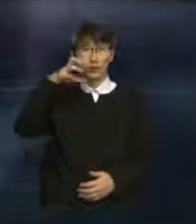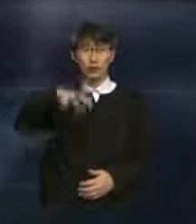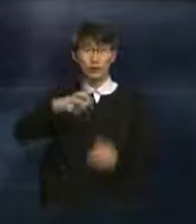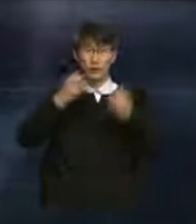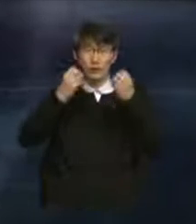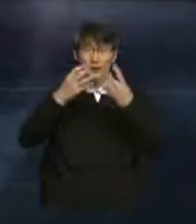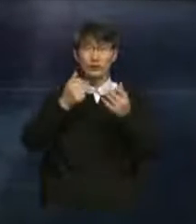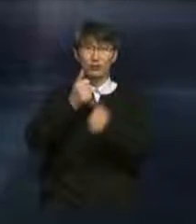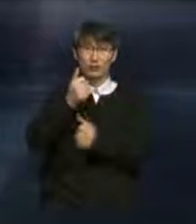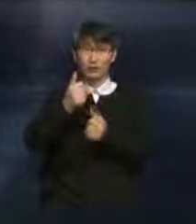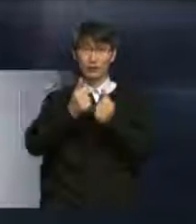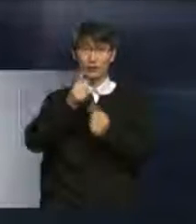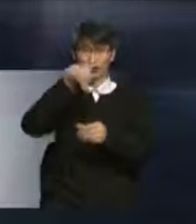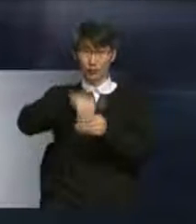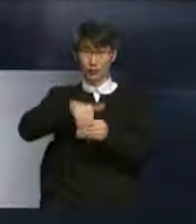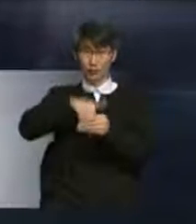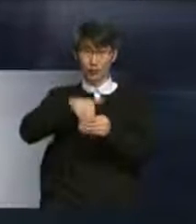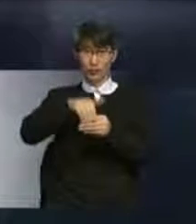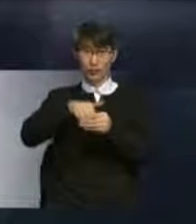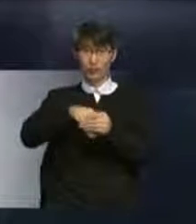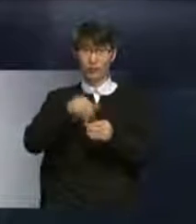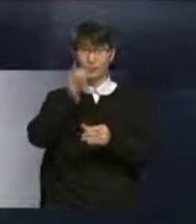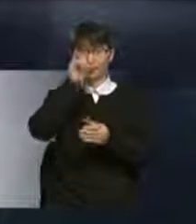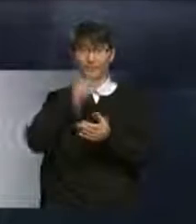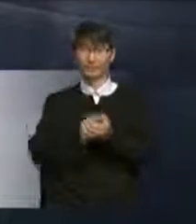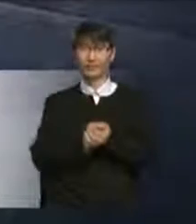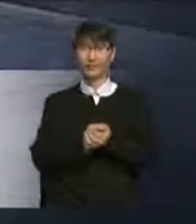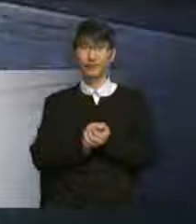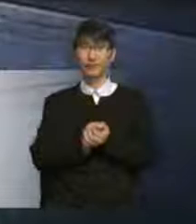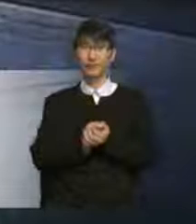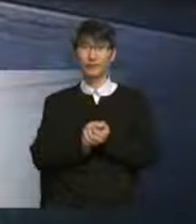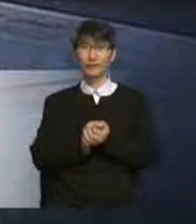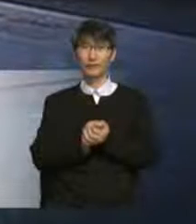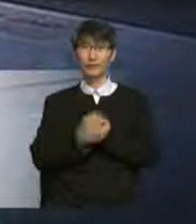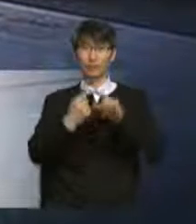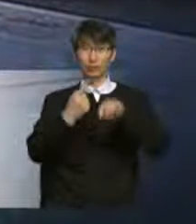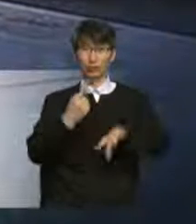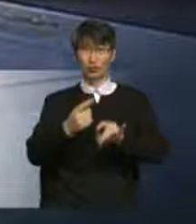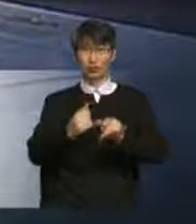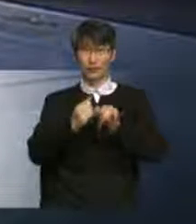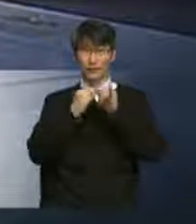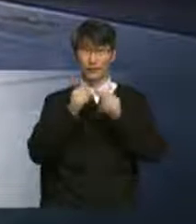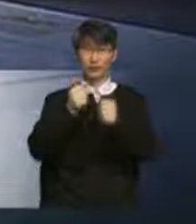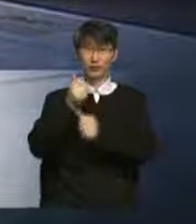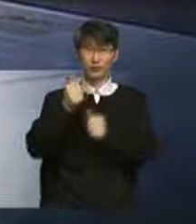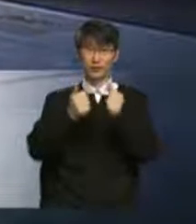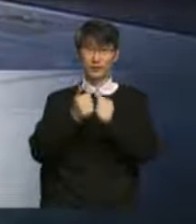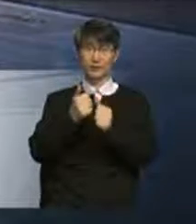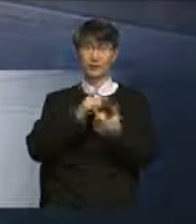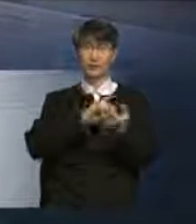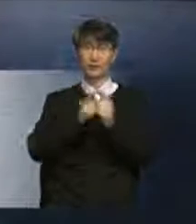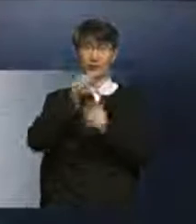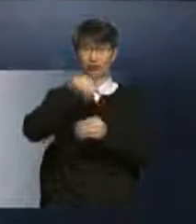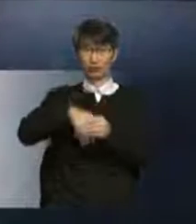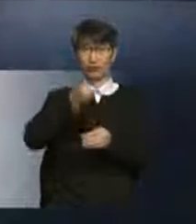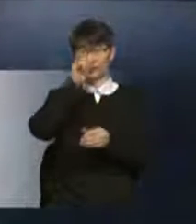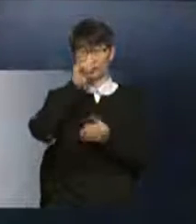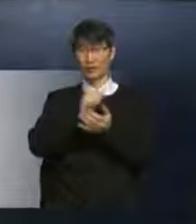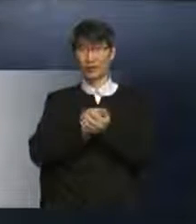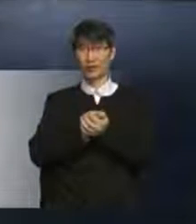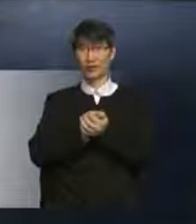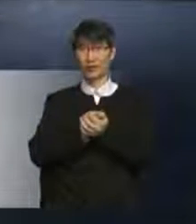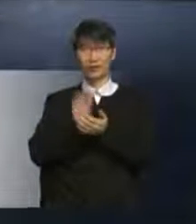송파구에서 새로운 구의원을 선출하기 위한 보궐선거가 열립니다. 이달 초 숨진 송파구의원의 빈자리를 대신하기 위한